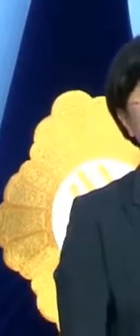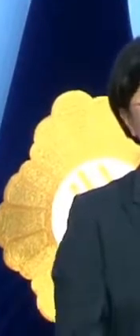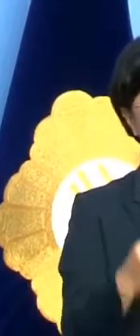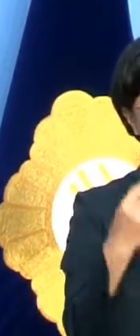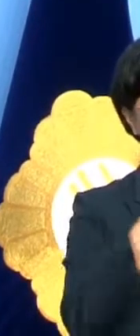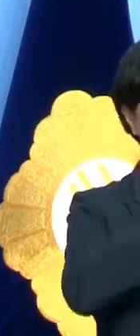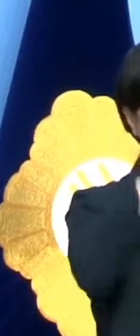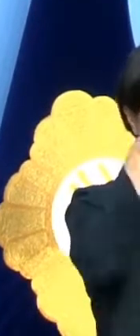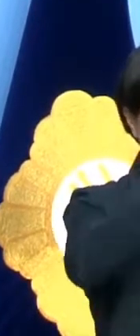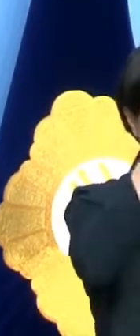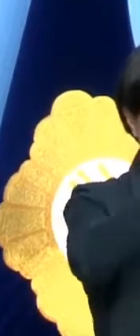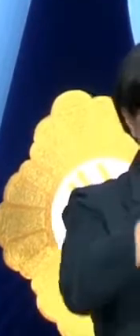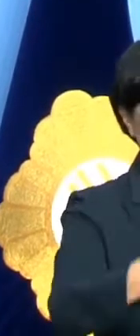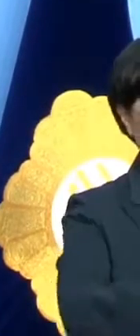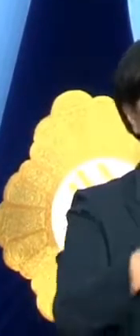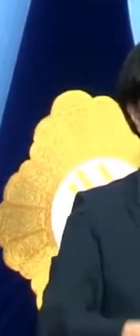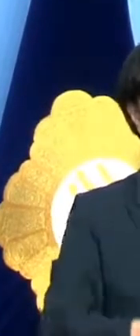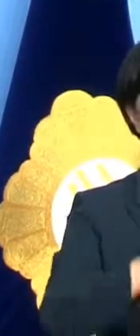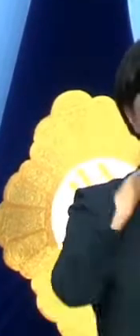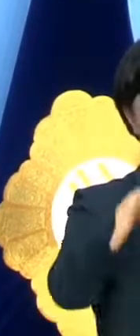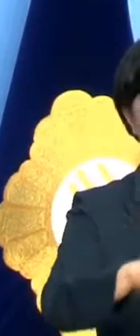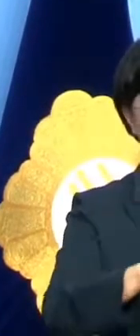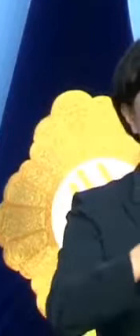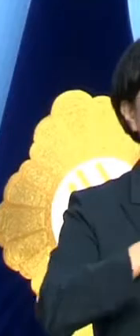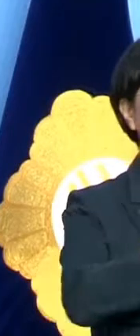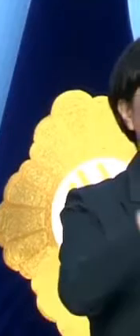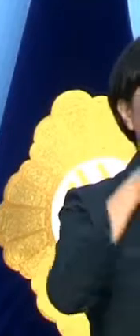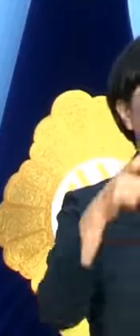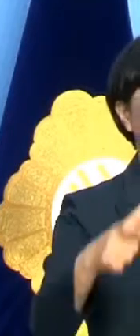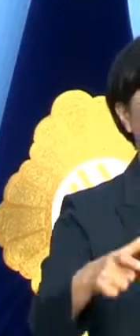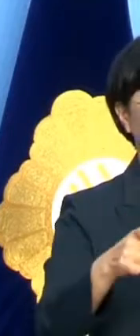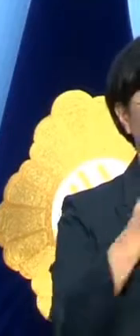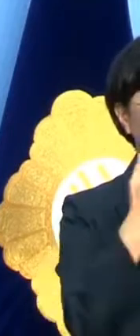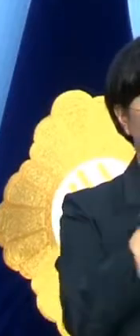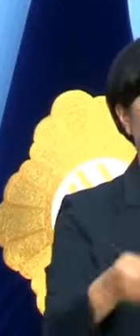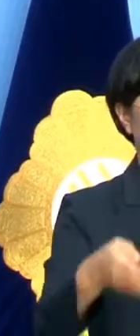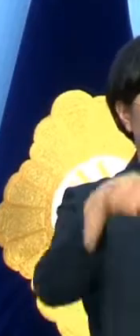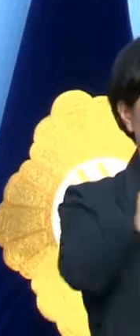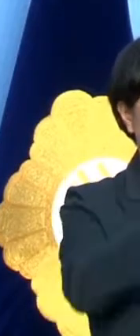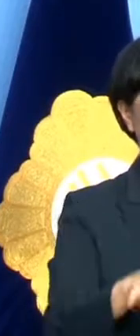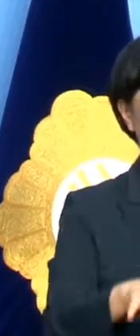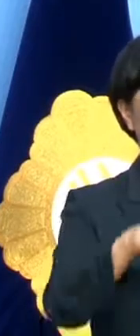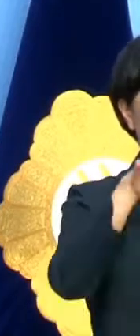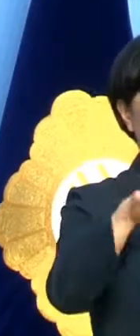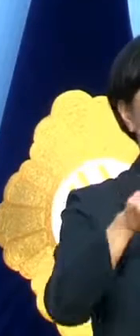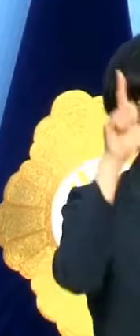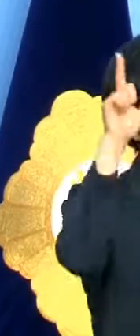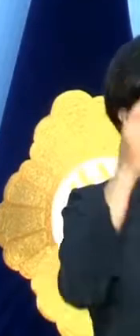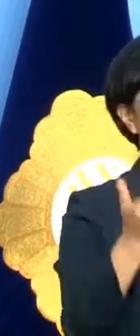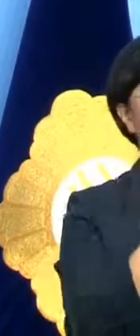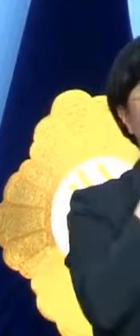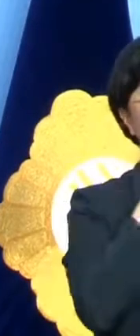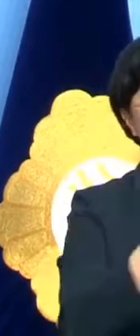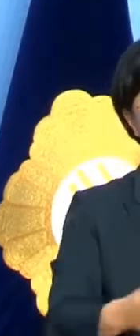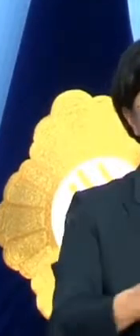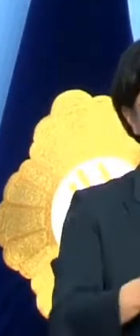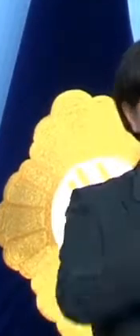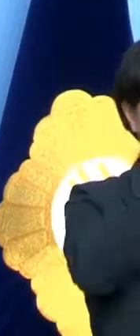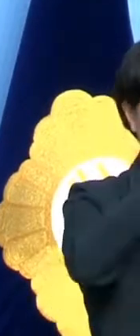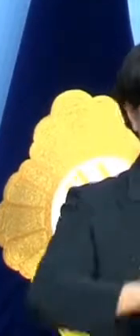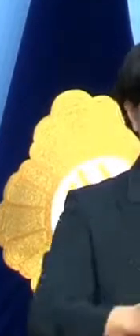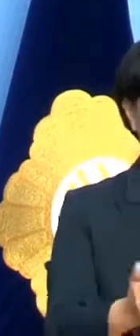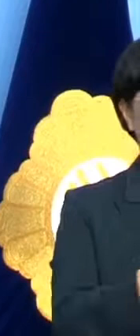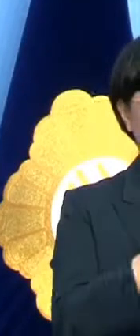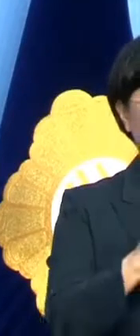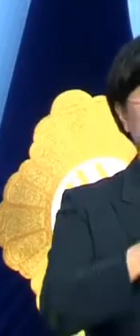또한 폭우와 하천 범람으로 인해서 농경지 그리고 b 라오스 침수 9 가축 피해 산사태로 인한